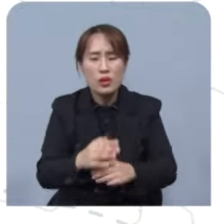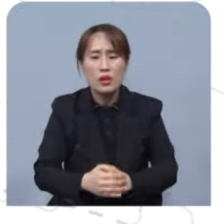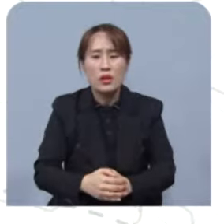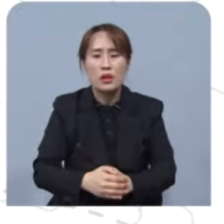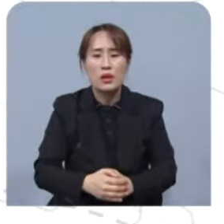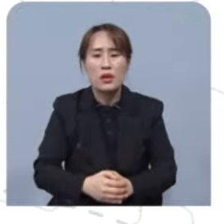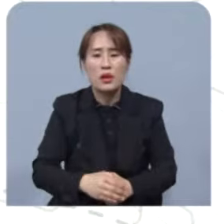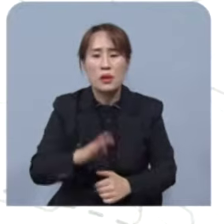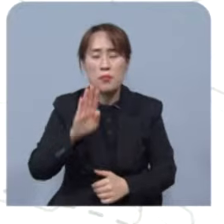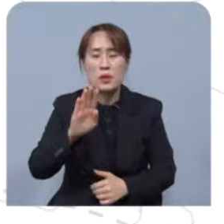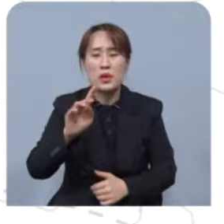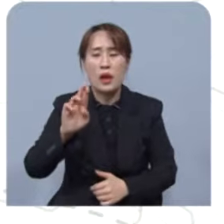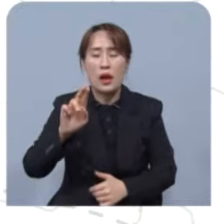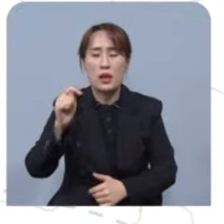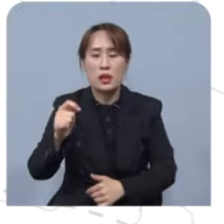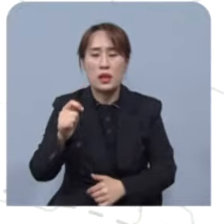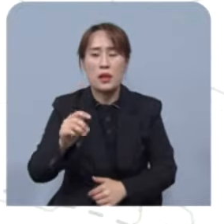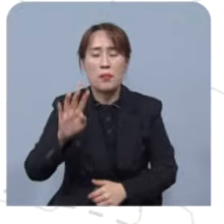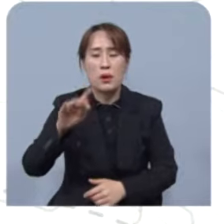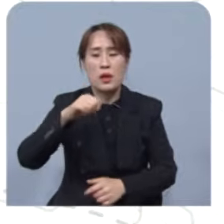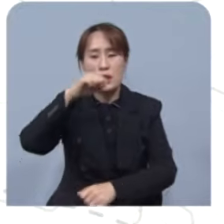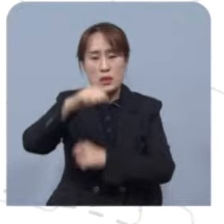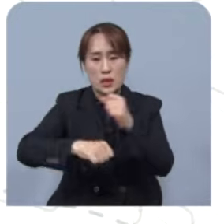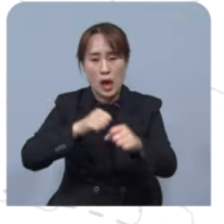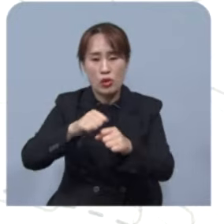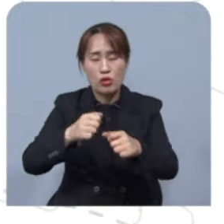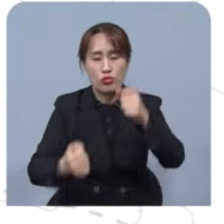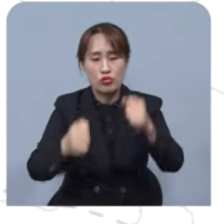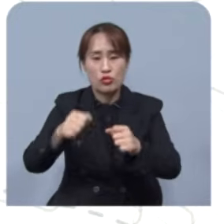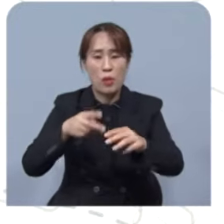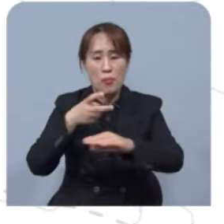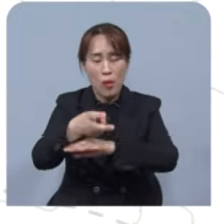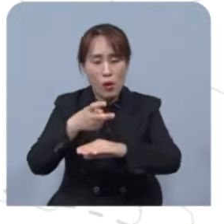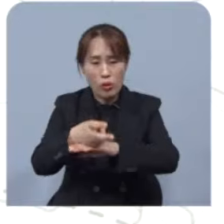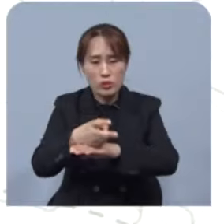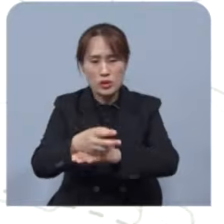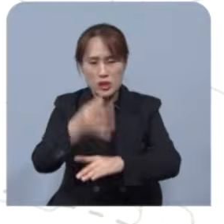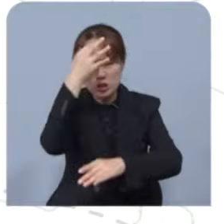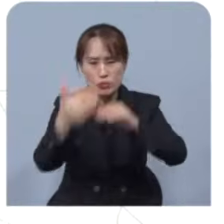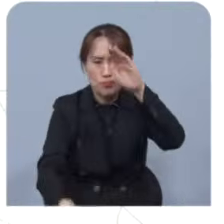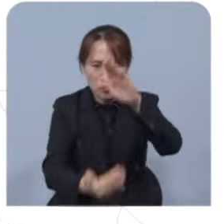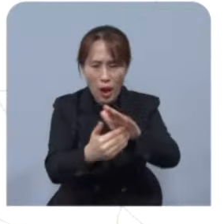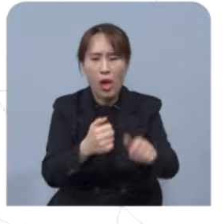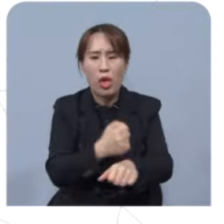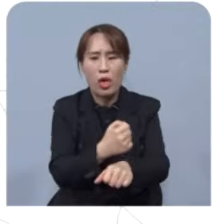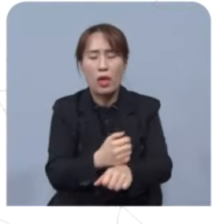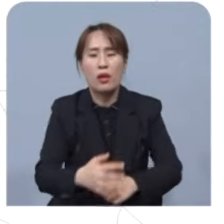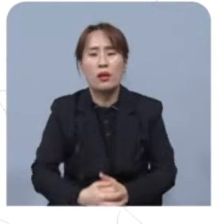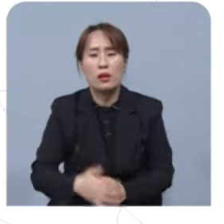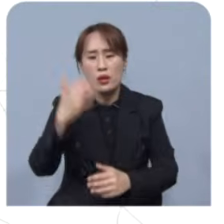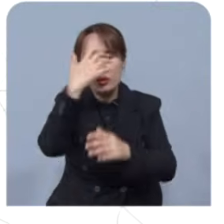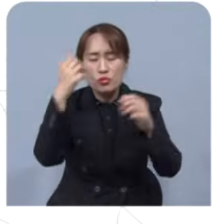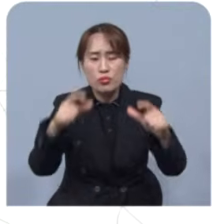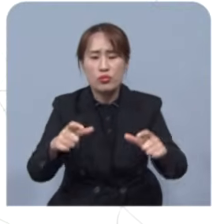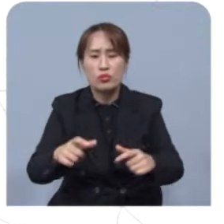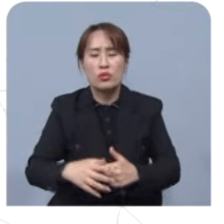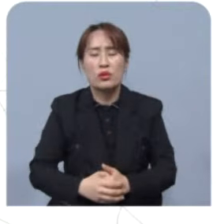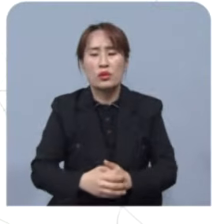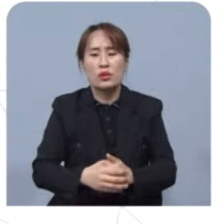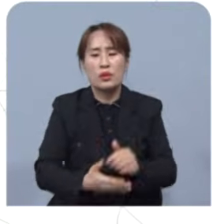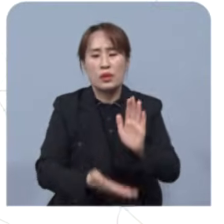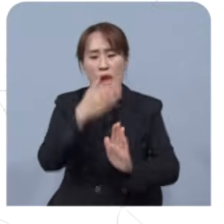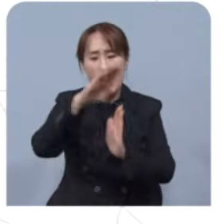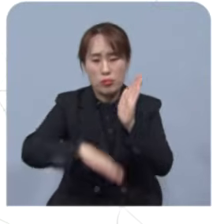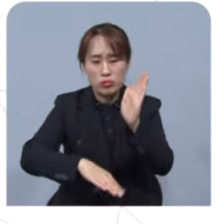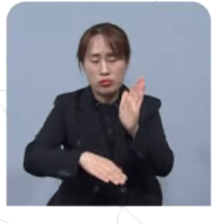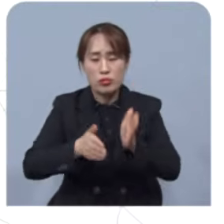BRT는 레벨 4 자율주행 버스로 고도화하겠습니다. 충북의 남북 방향